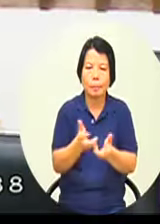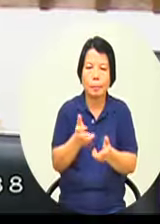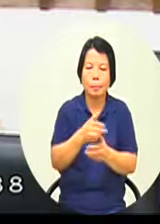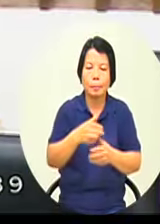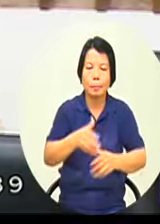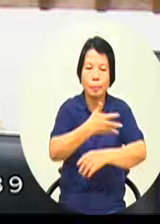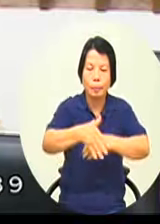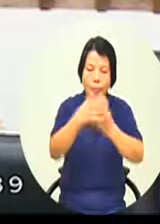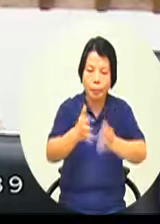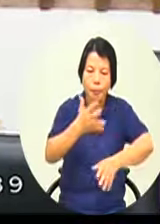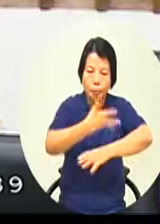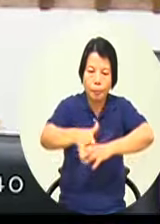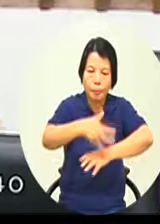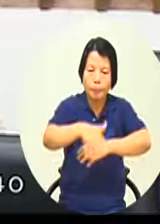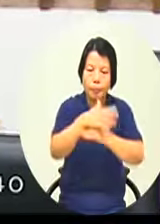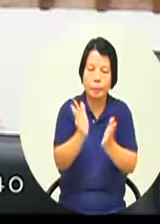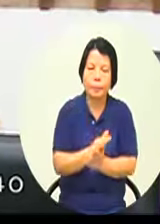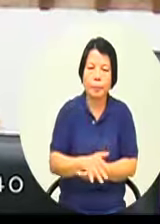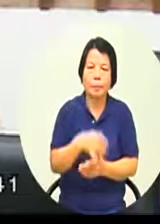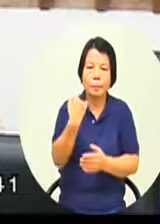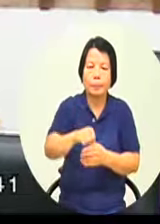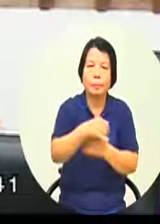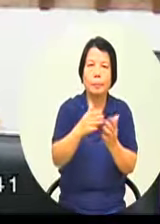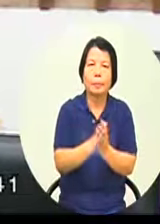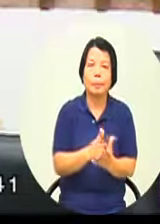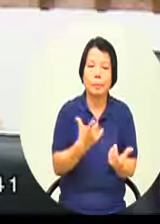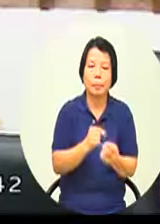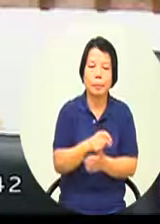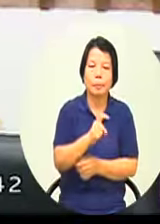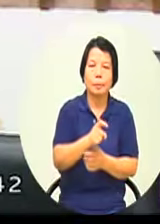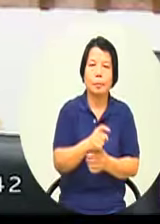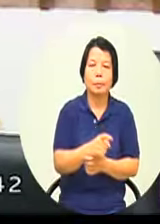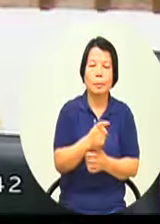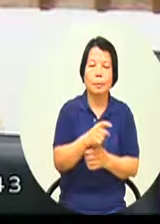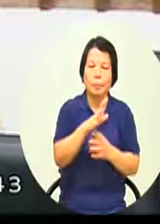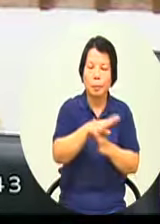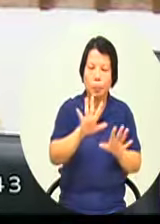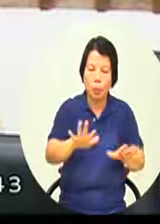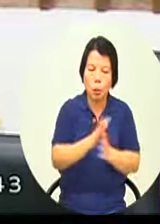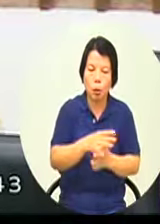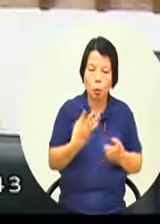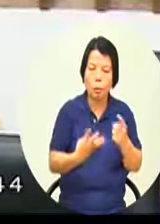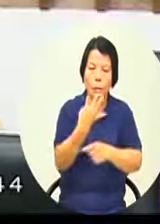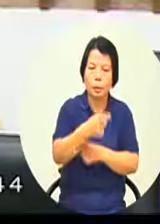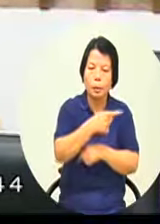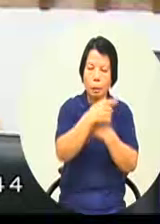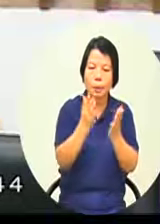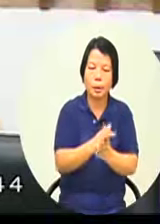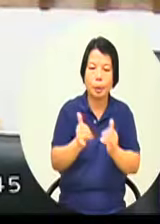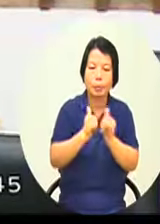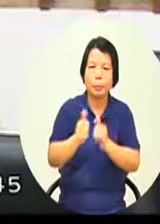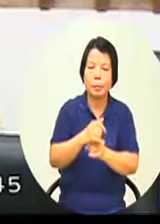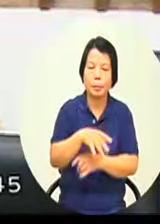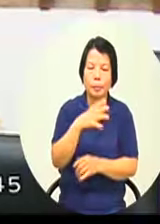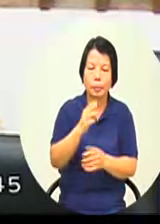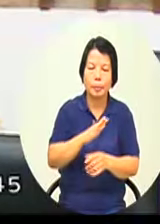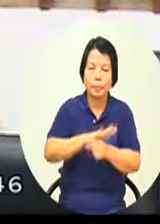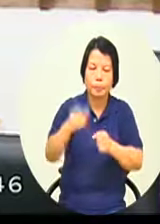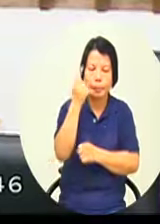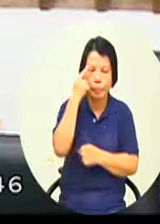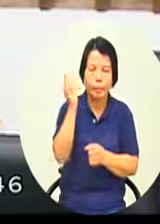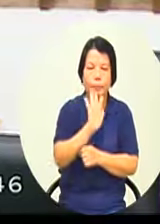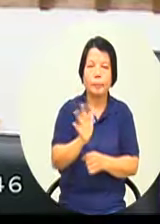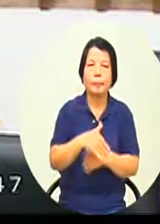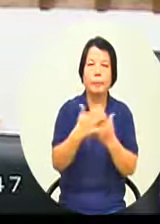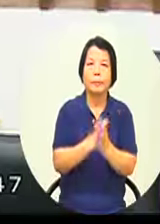一些排水的不良，这是第十一项，有 4.1 的民众不满意。那我相信今年如果再做民调的话，今